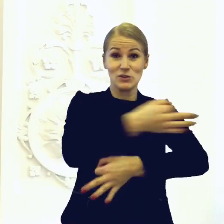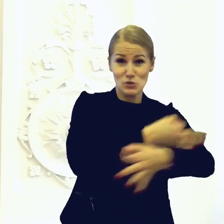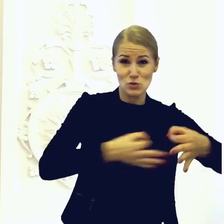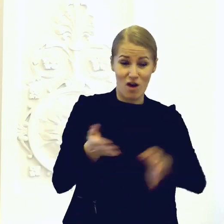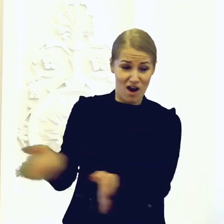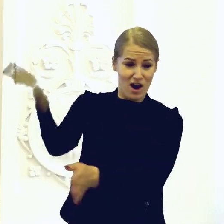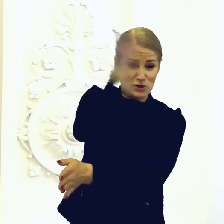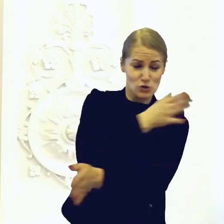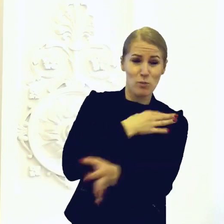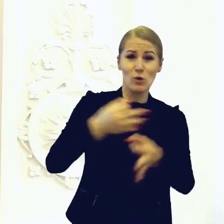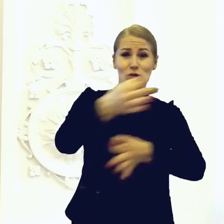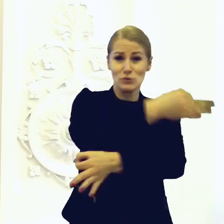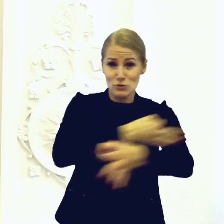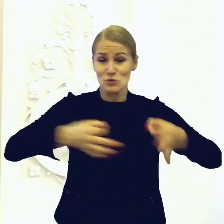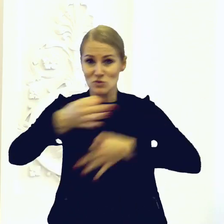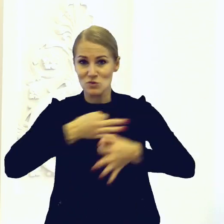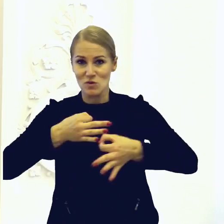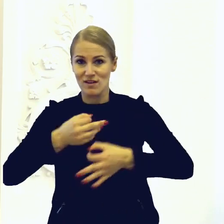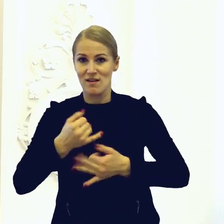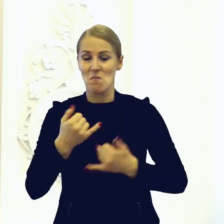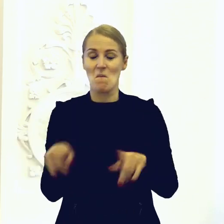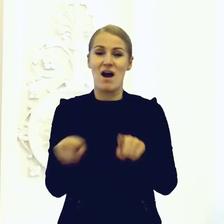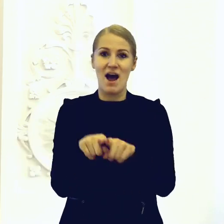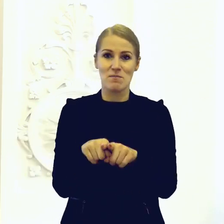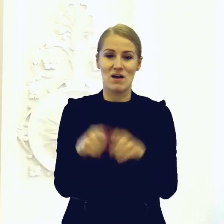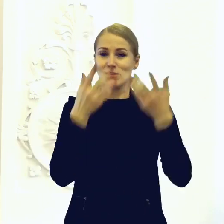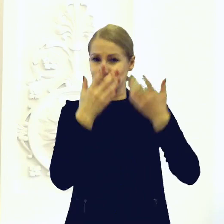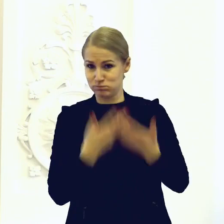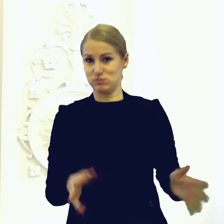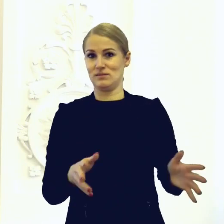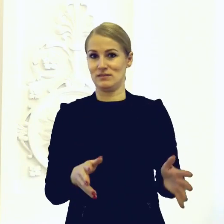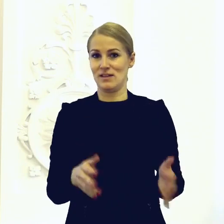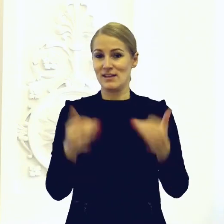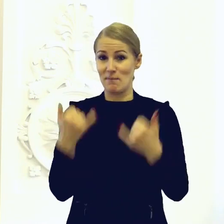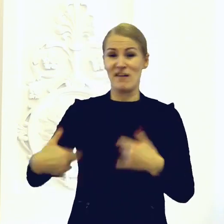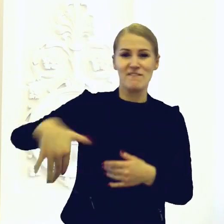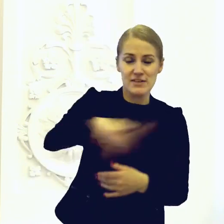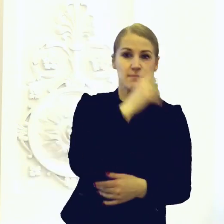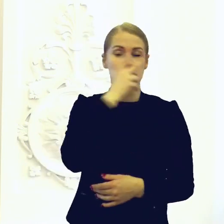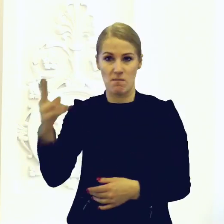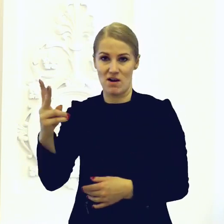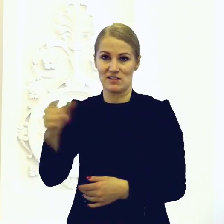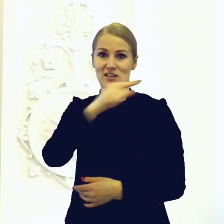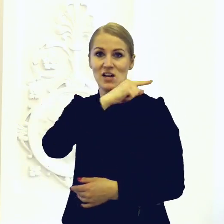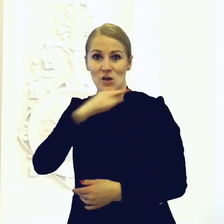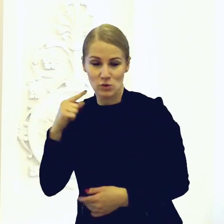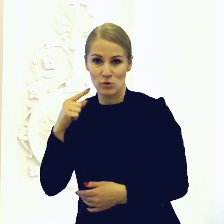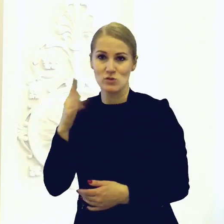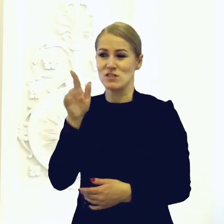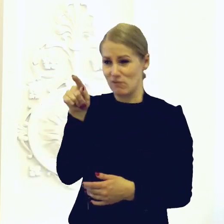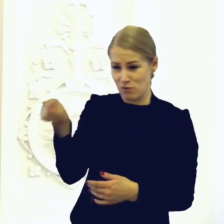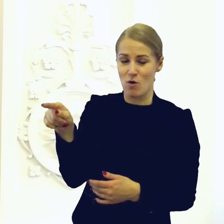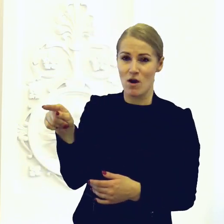mes tiesiog išleidome per daug laiko, yra beprasmės. Visi šiandien pamatome, su kuo mes